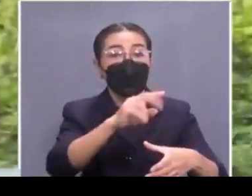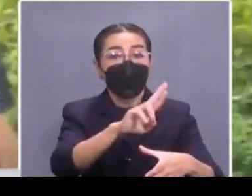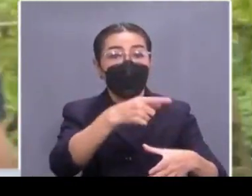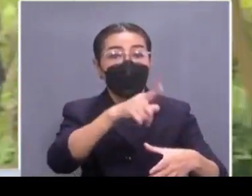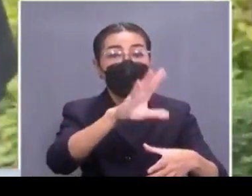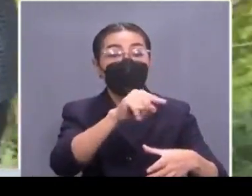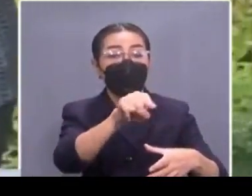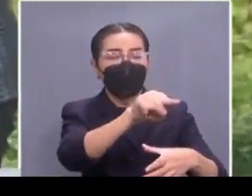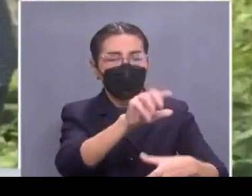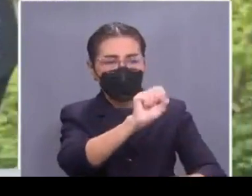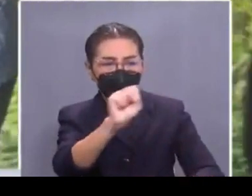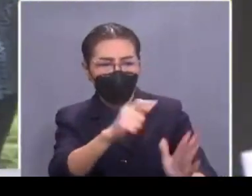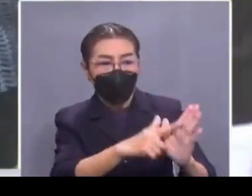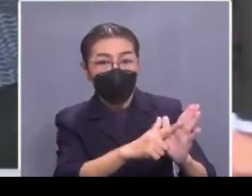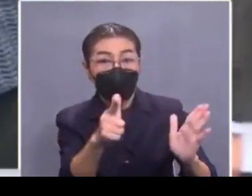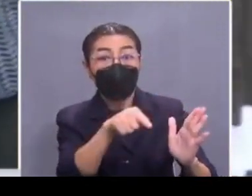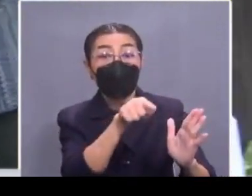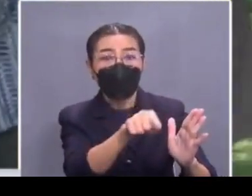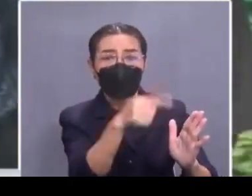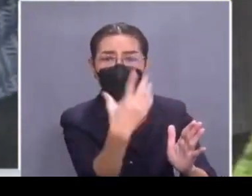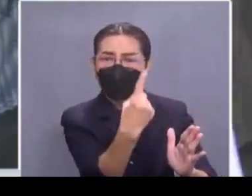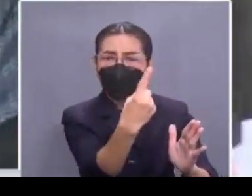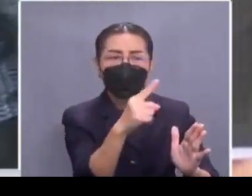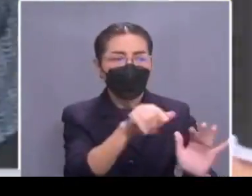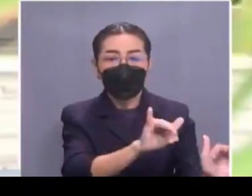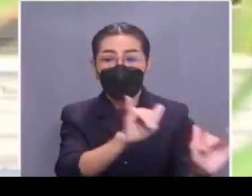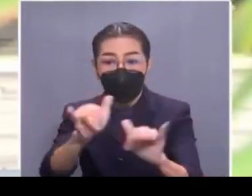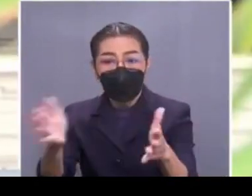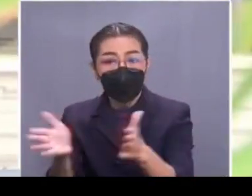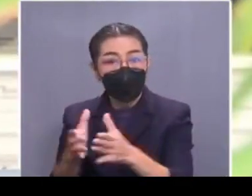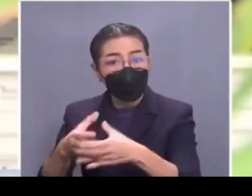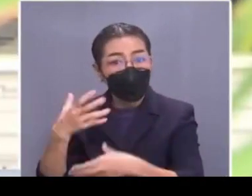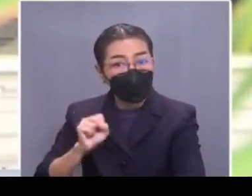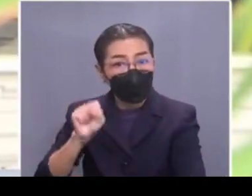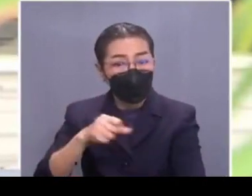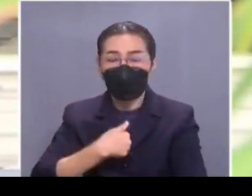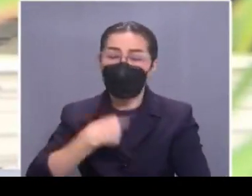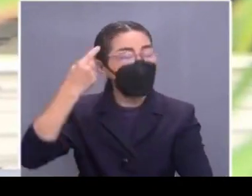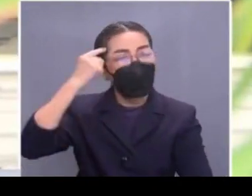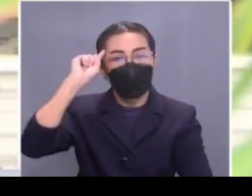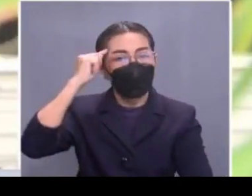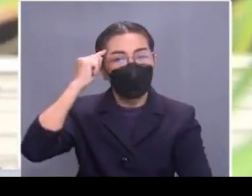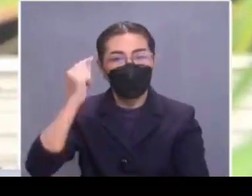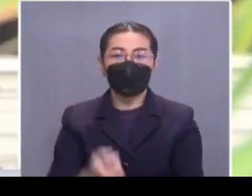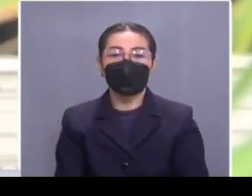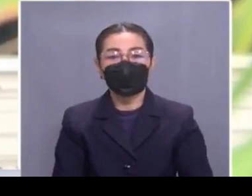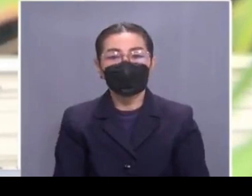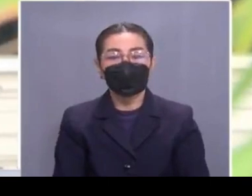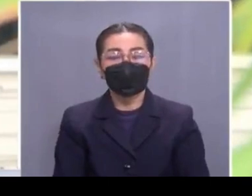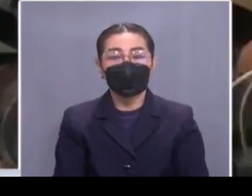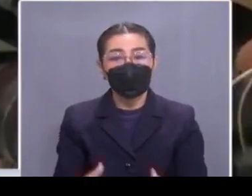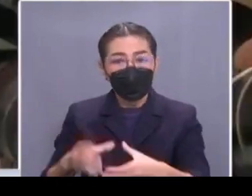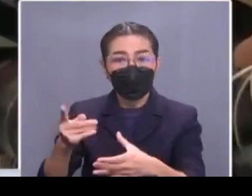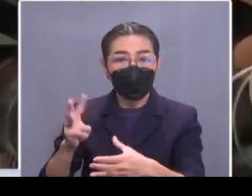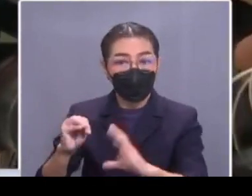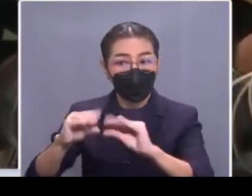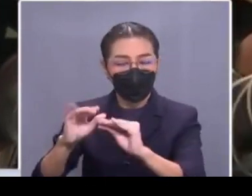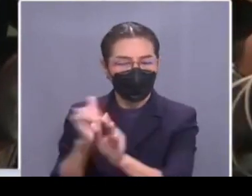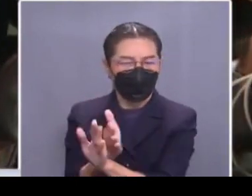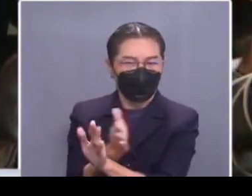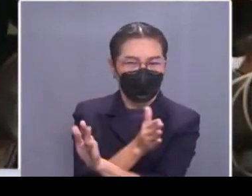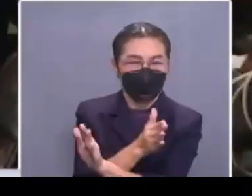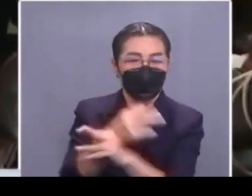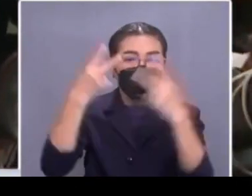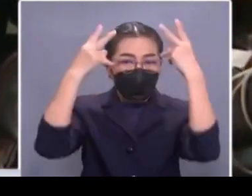เพิ่งลาออกจะย้ายมาประชาธิปัตย์หรือเปล่าคุณจุรินทร์บอกว่าตอนนี้ยังไม่ทราบค่ะก่อนการประชุมครม.นะคะมีความเคลื่อนไหวของนายกรัฐม